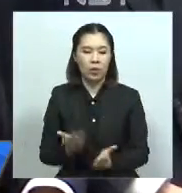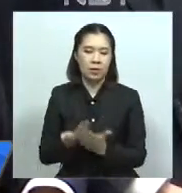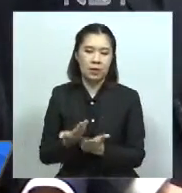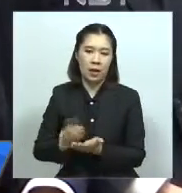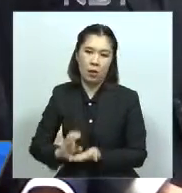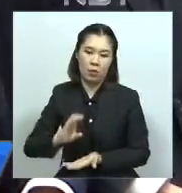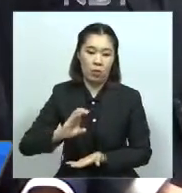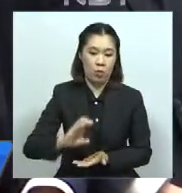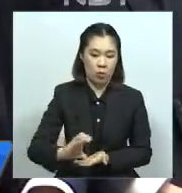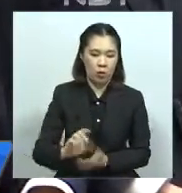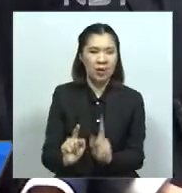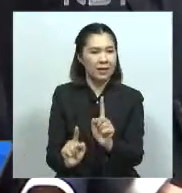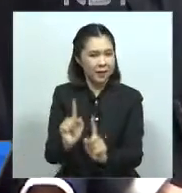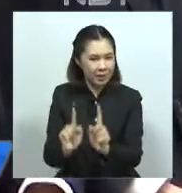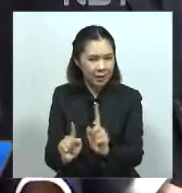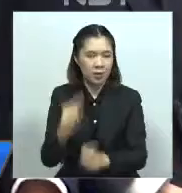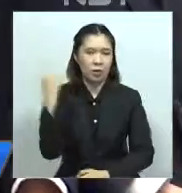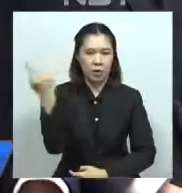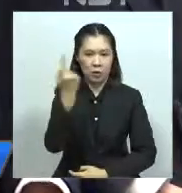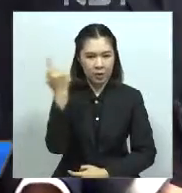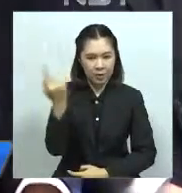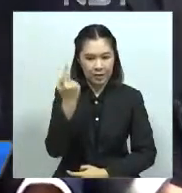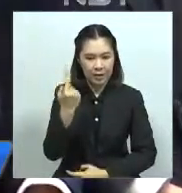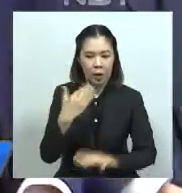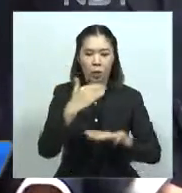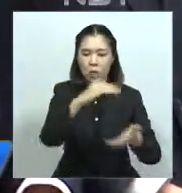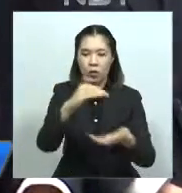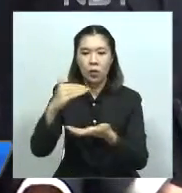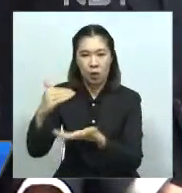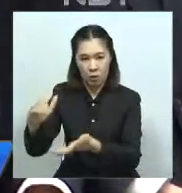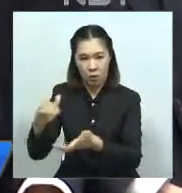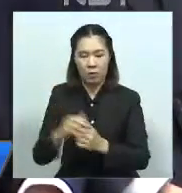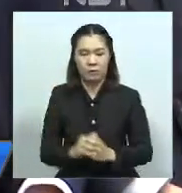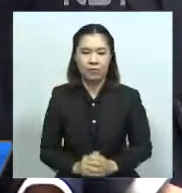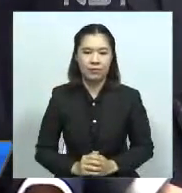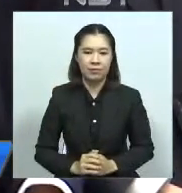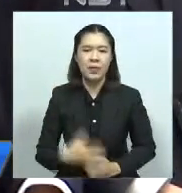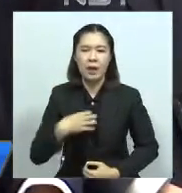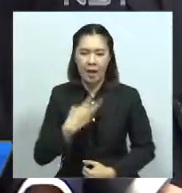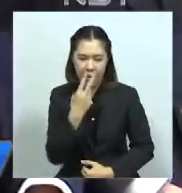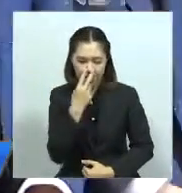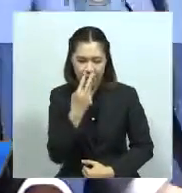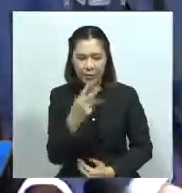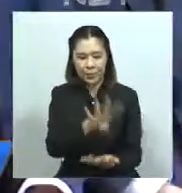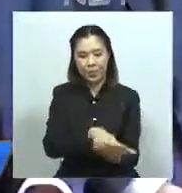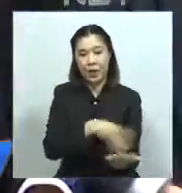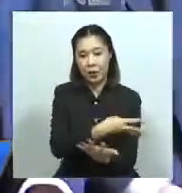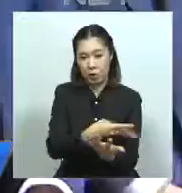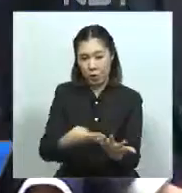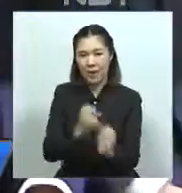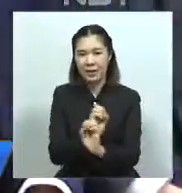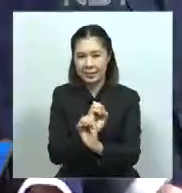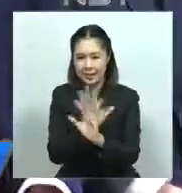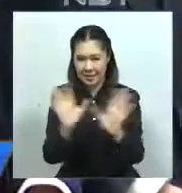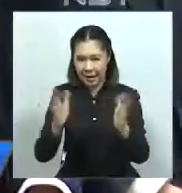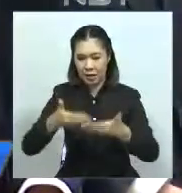ตลาดหุ้นการท่องเที่ยวการส่งออกต่างๆเขาก็ต้องการเห็นนโยบายที่ชัดเจนจากรัฐ